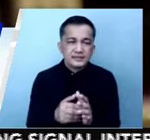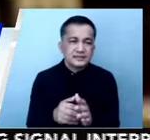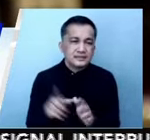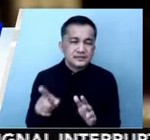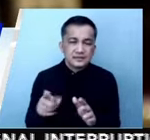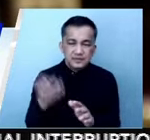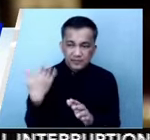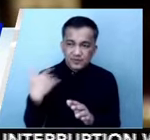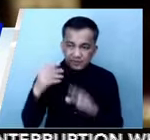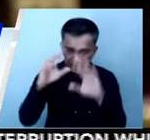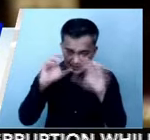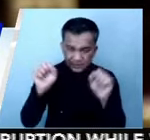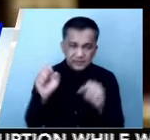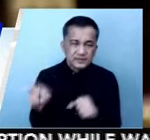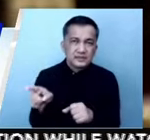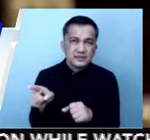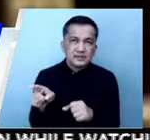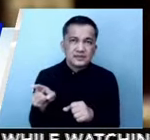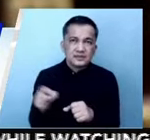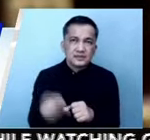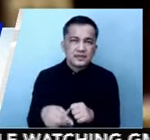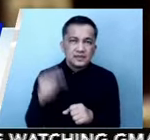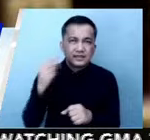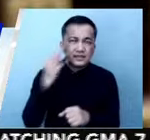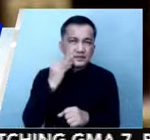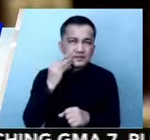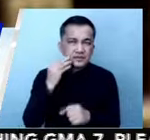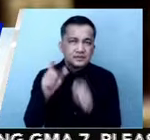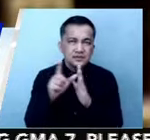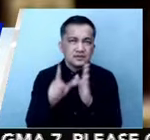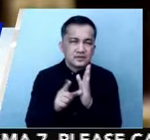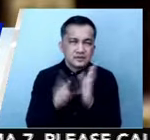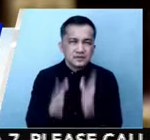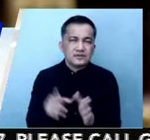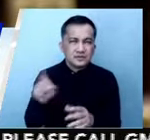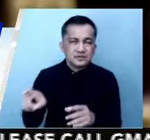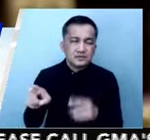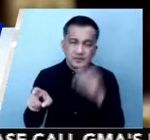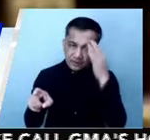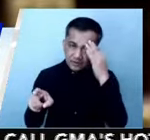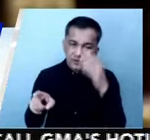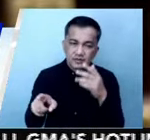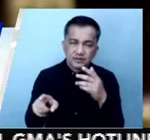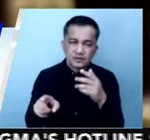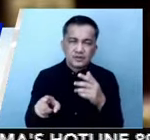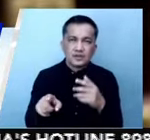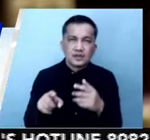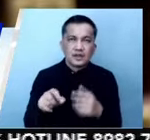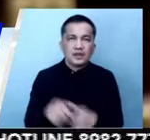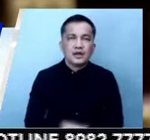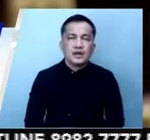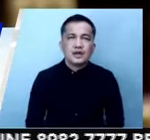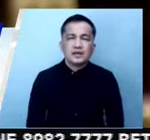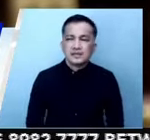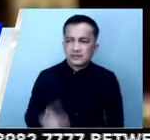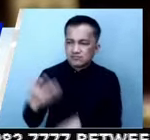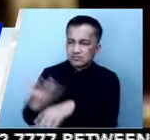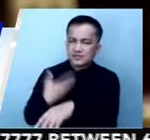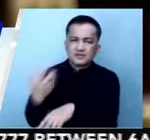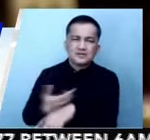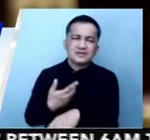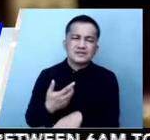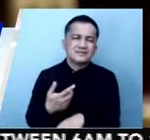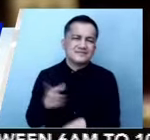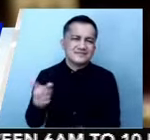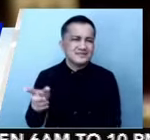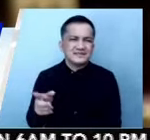president is a highly experienced lawyer. He should know that ad hominem attacks like that have